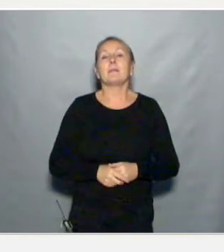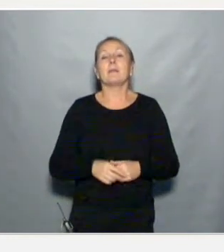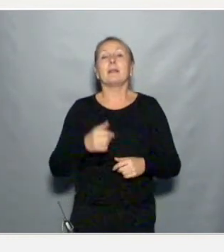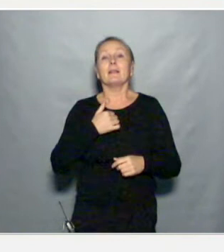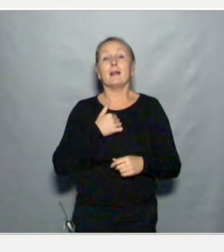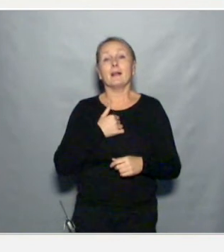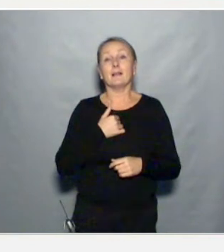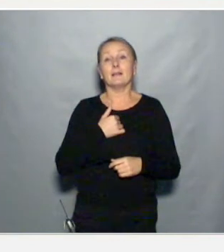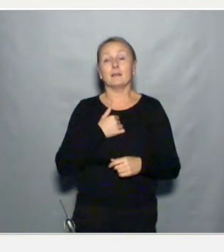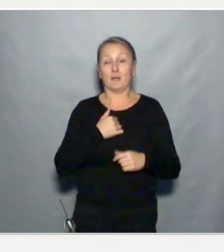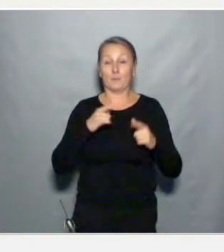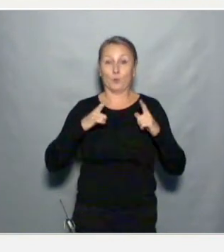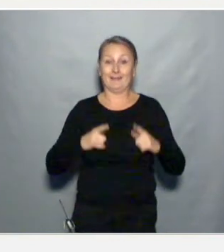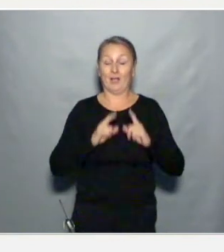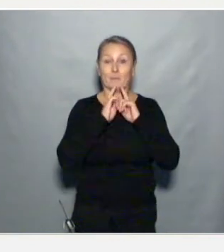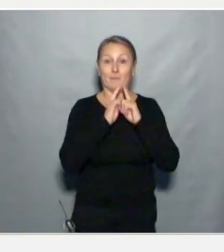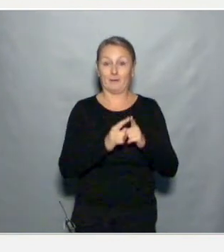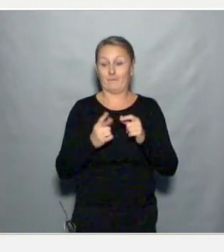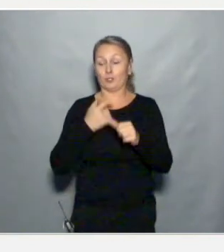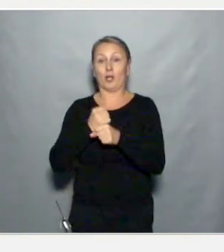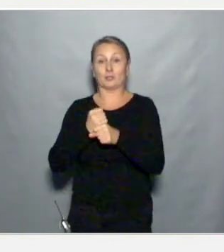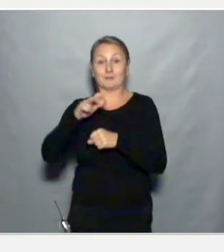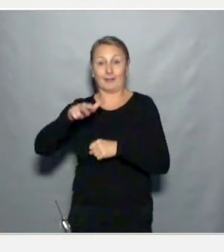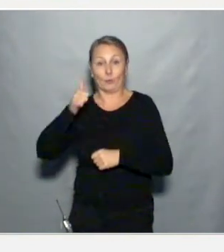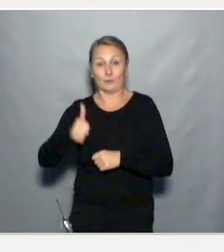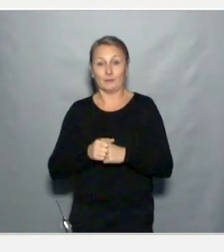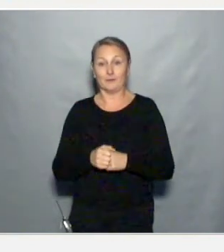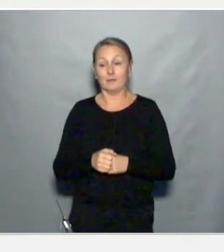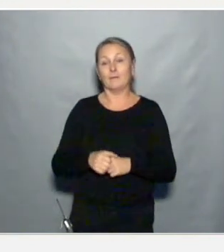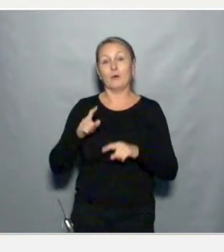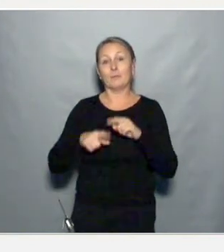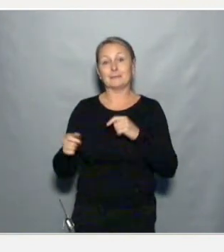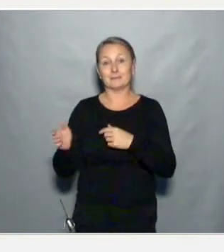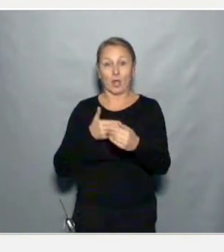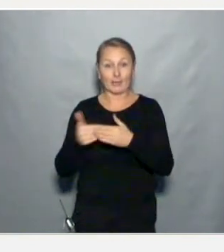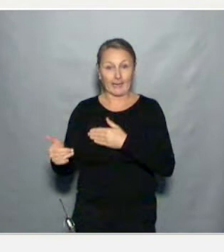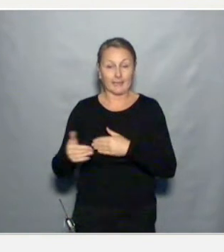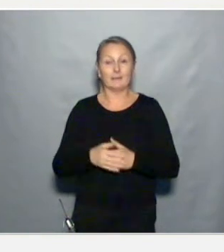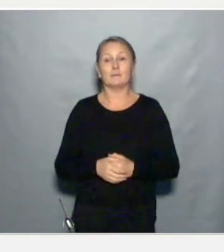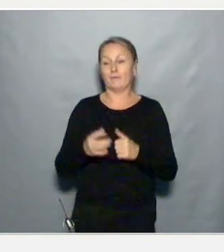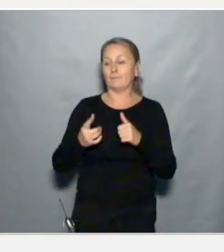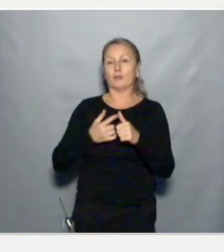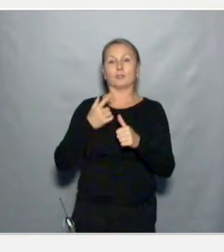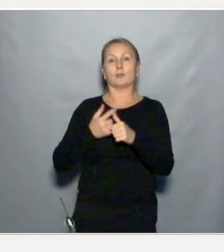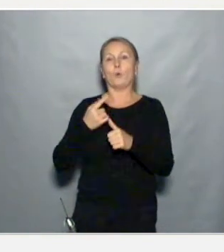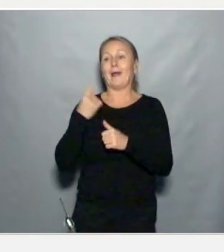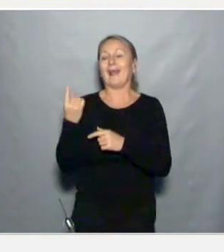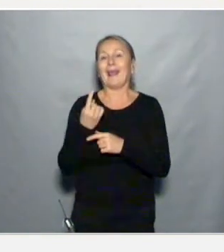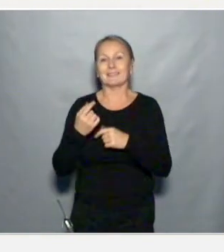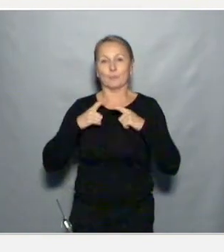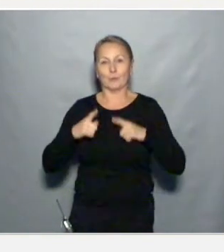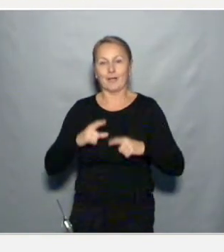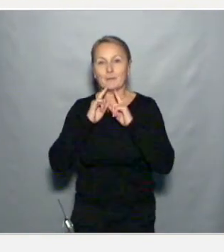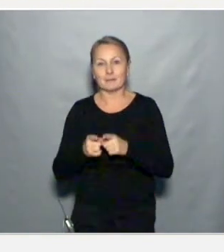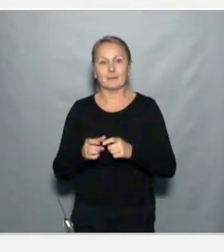Jag blev polisanmäld första gången som 13-åring för misshandel. Det var långt ifrån min första och enda polisanmälan.